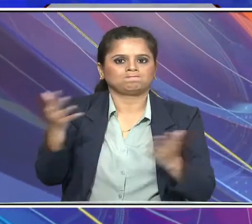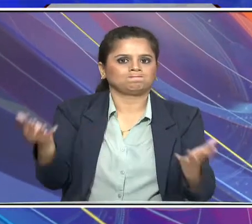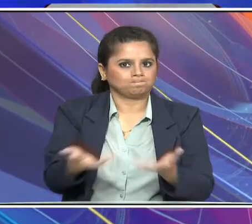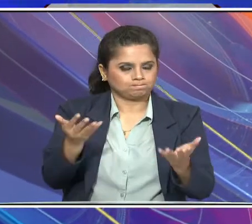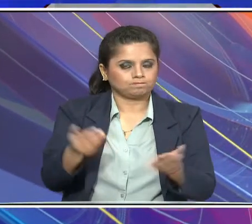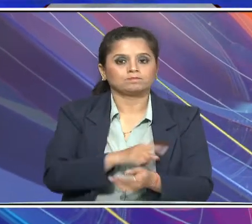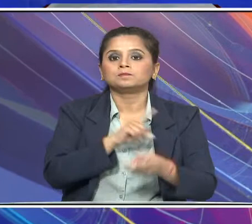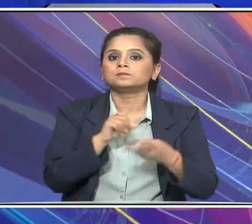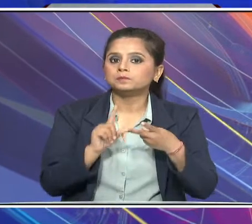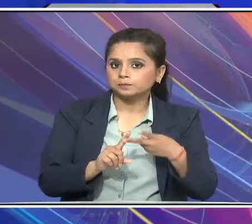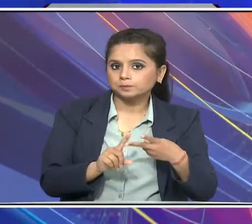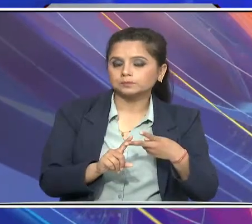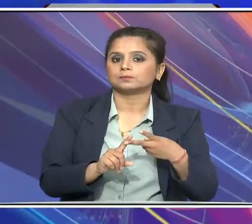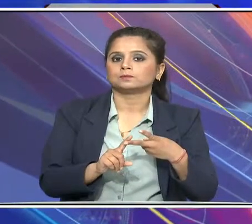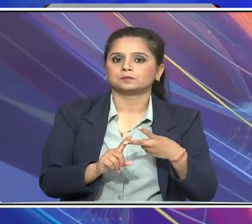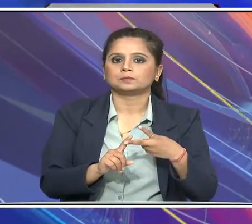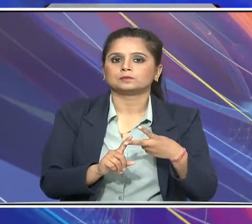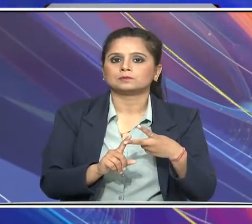सेकेंड्ली